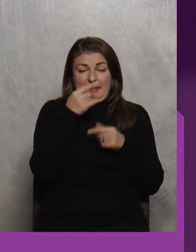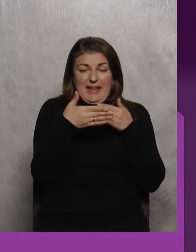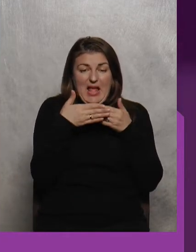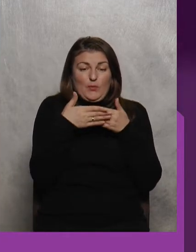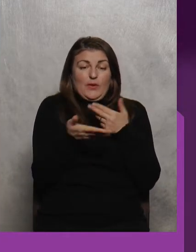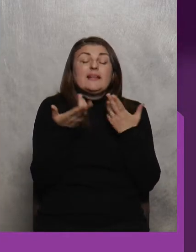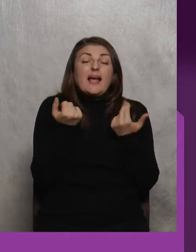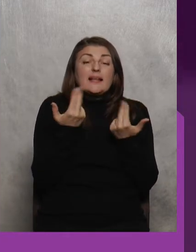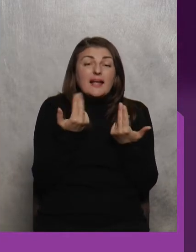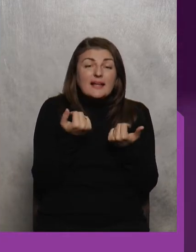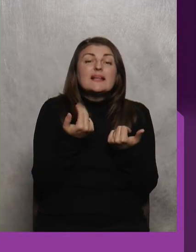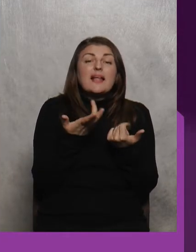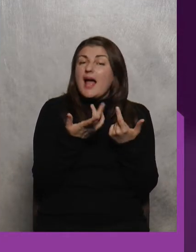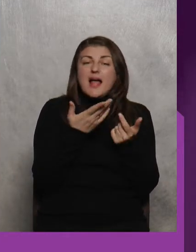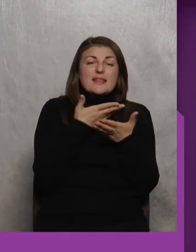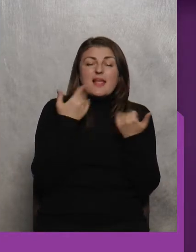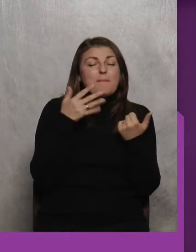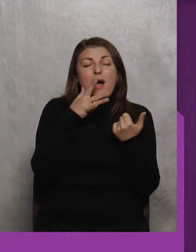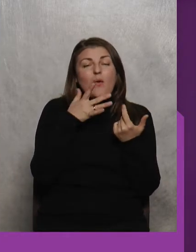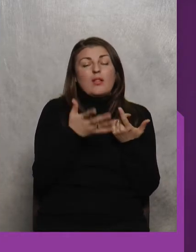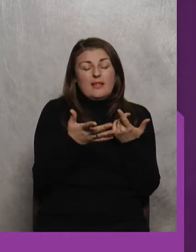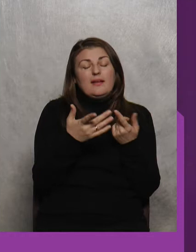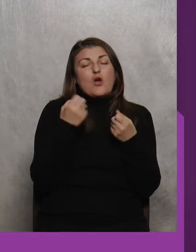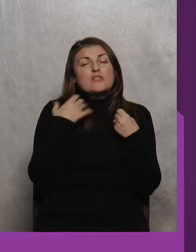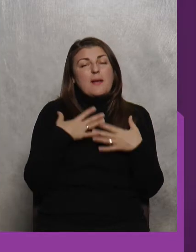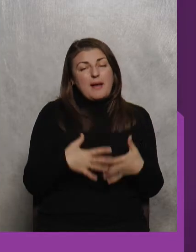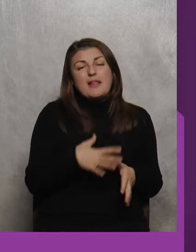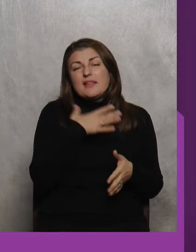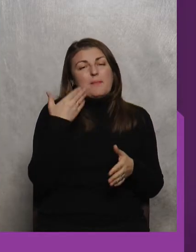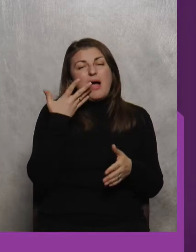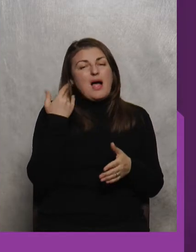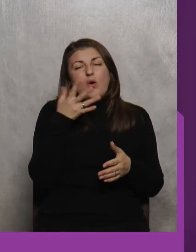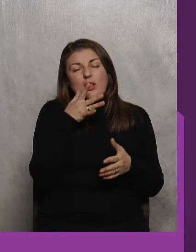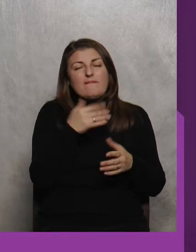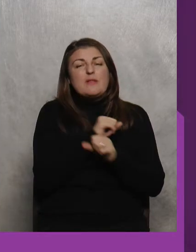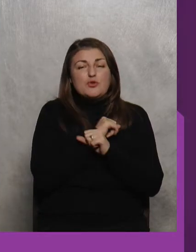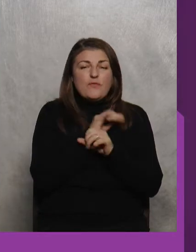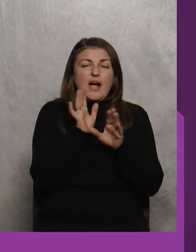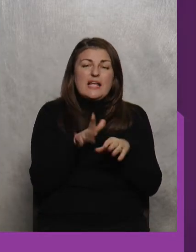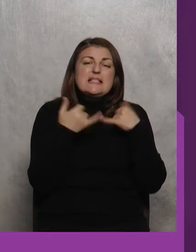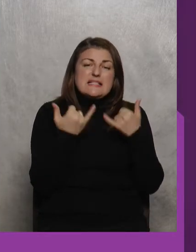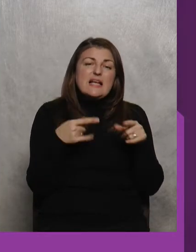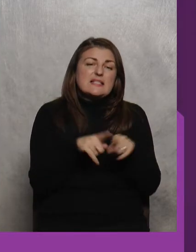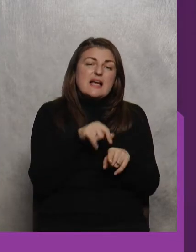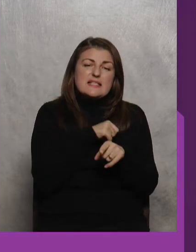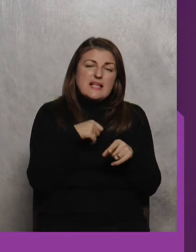на носі, як то кажуть. Да, то нема коли розслаблятися, нема коли відпочивати. От зараз так